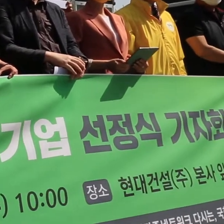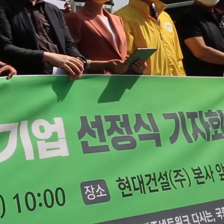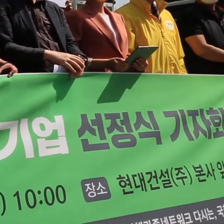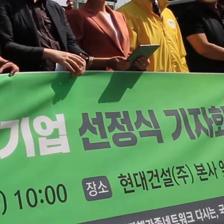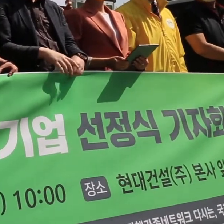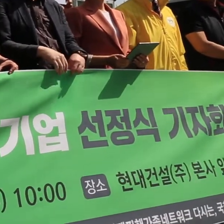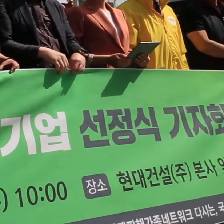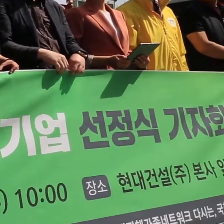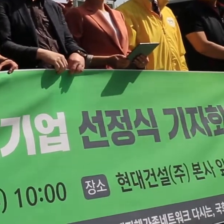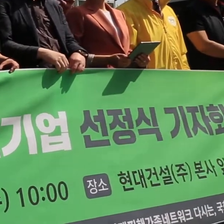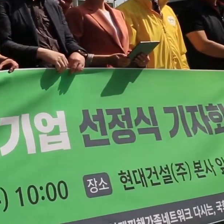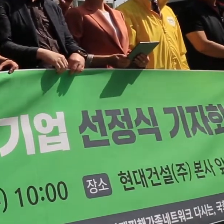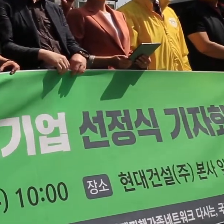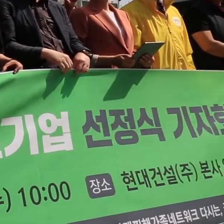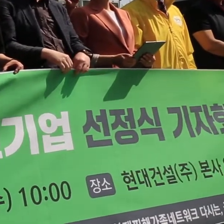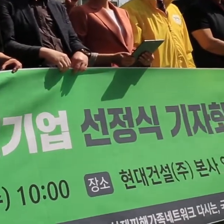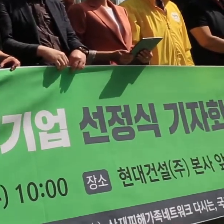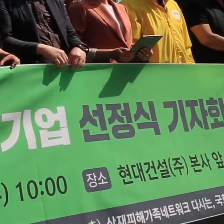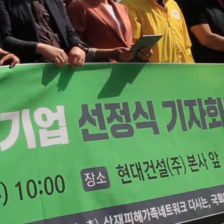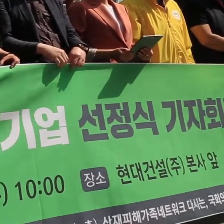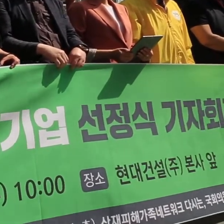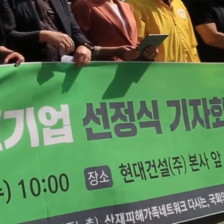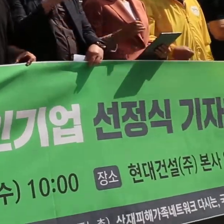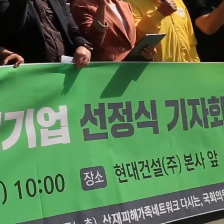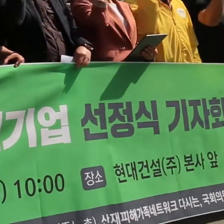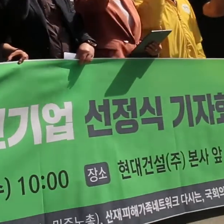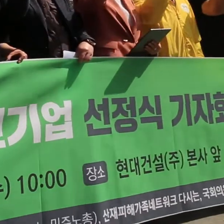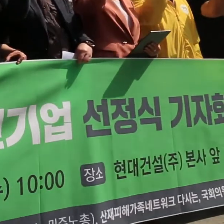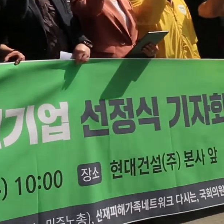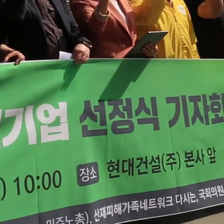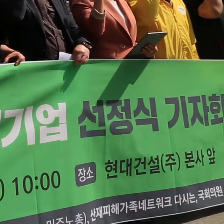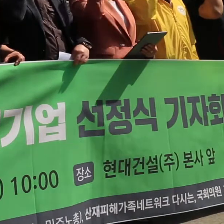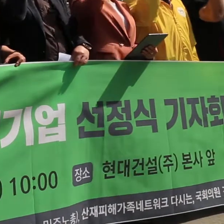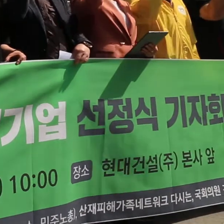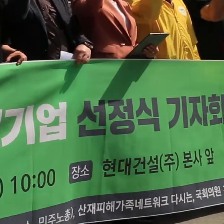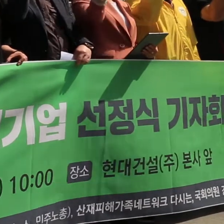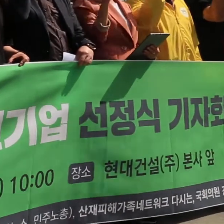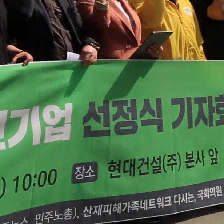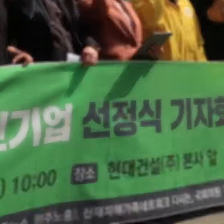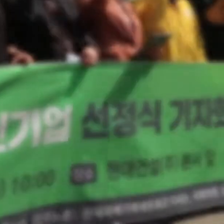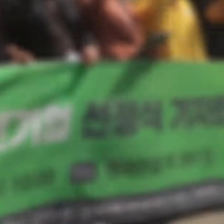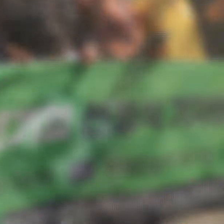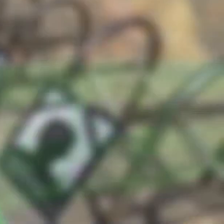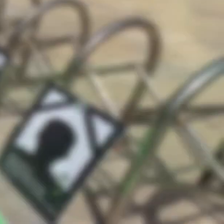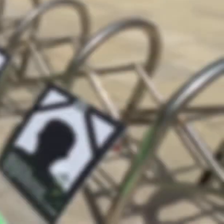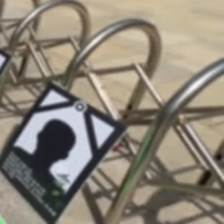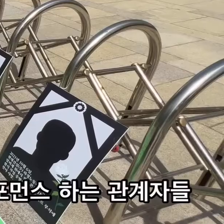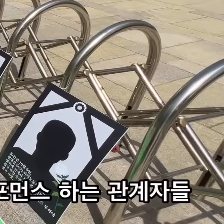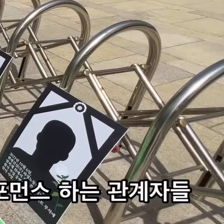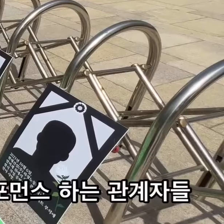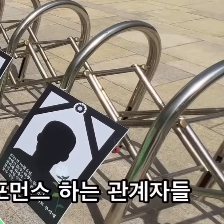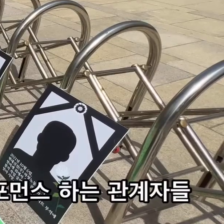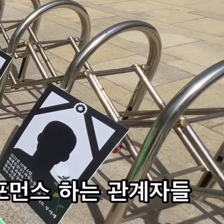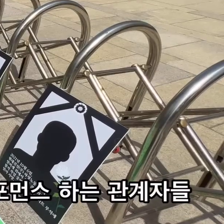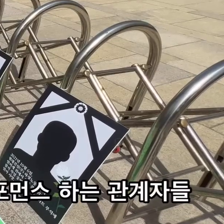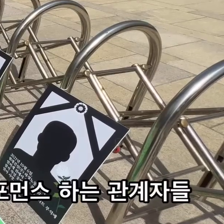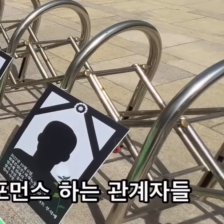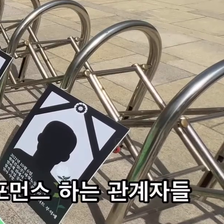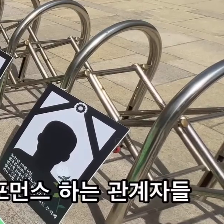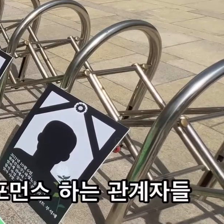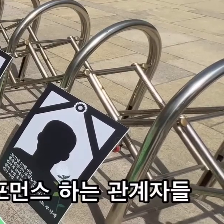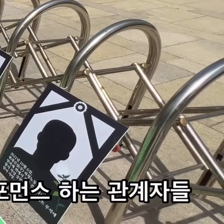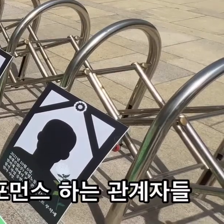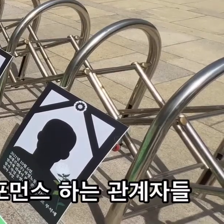생명 경시하는 현대건설 처벌하라! 처벌하라! 처벌하라! 처벌하라!